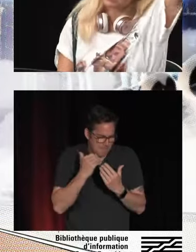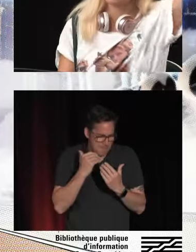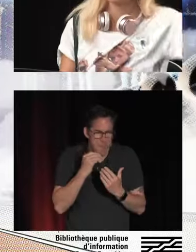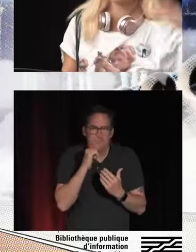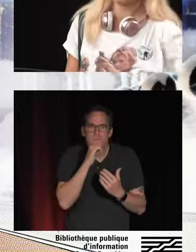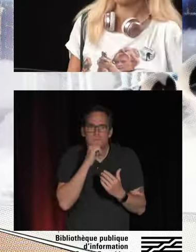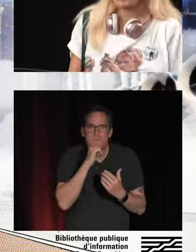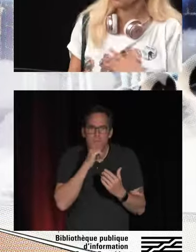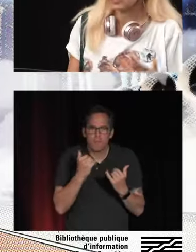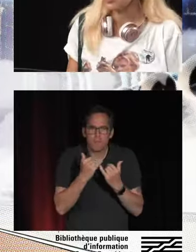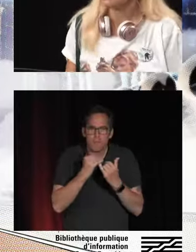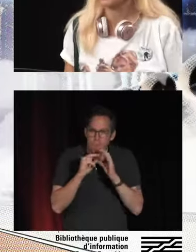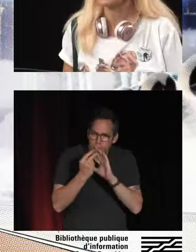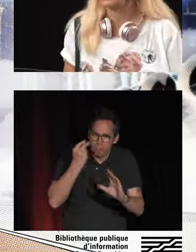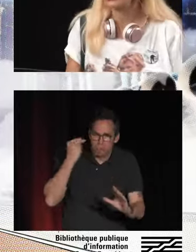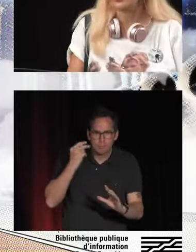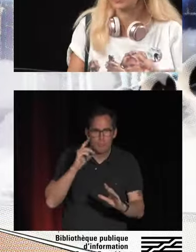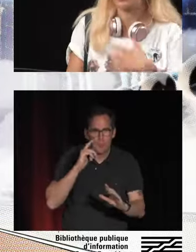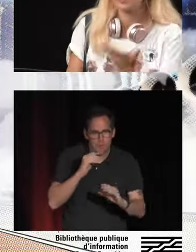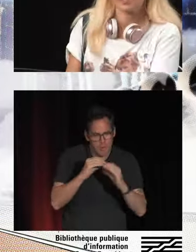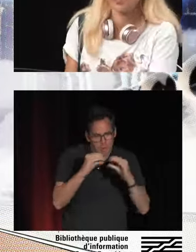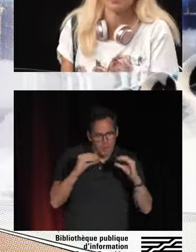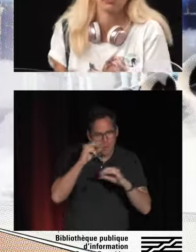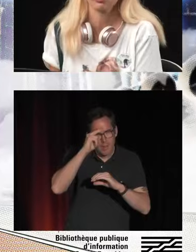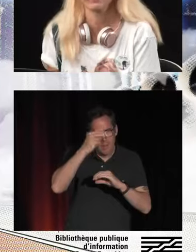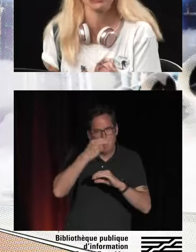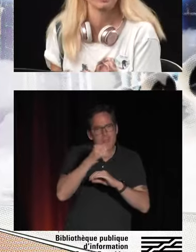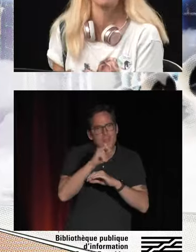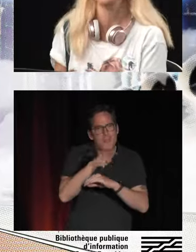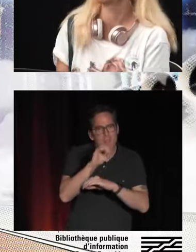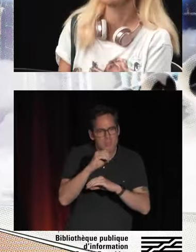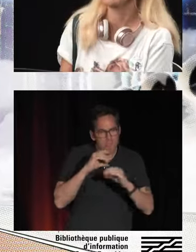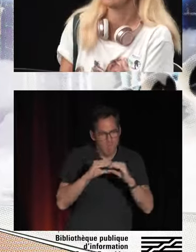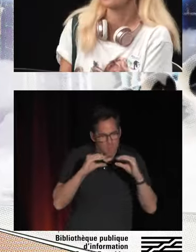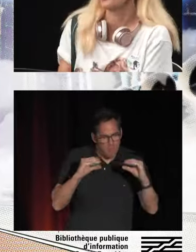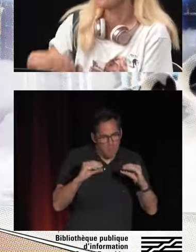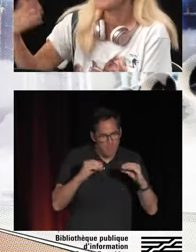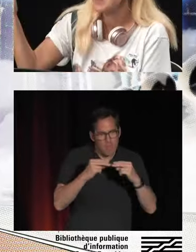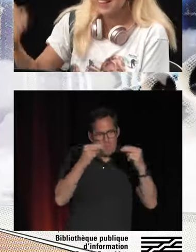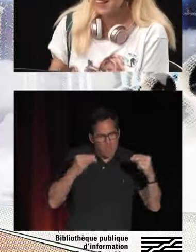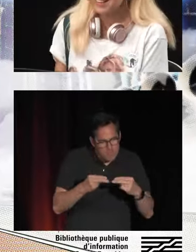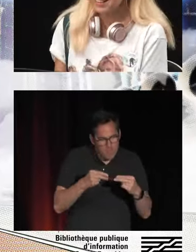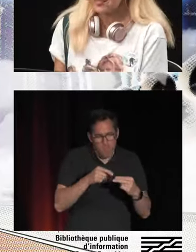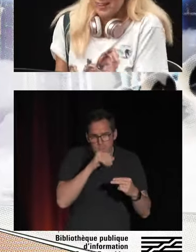gaming, mais parce que j'adore la Super Nintendo et que c'est des jeux que je faisais quand j'étais petite, et donc ça me...